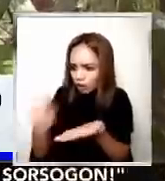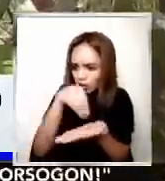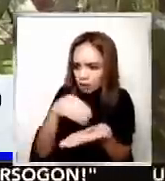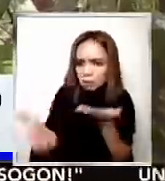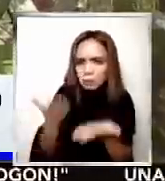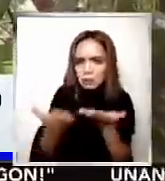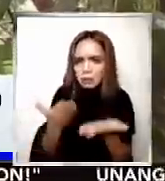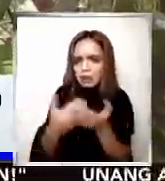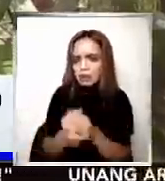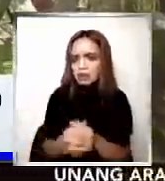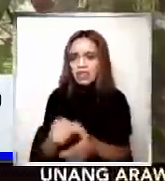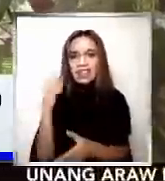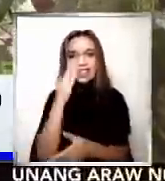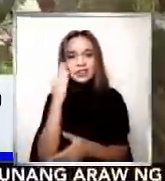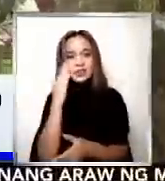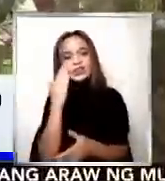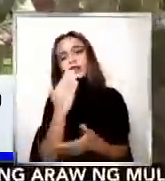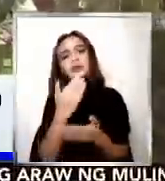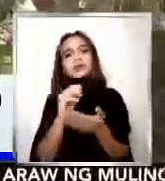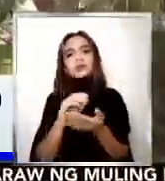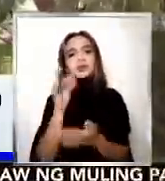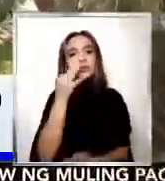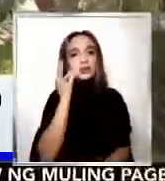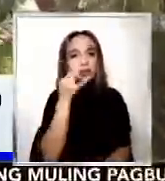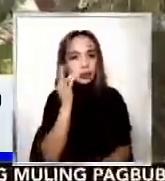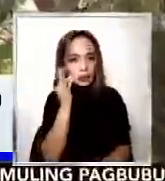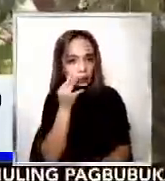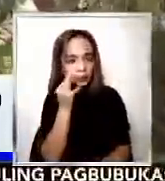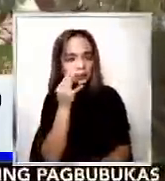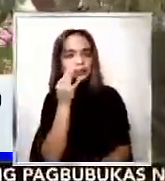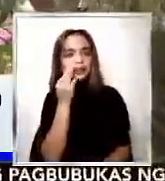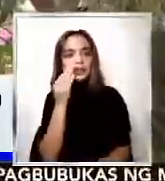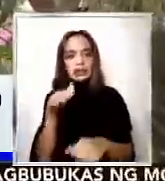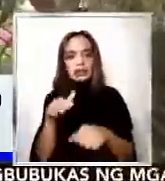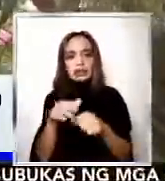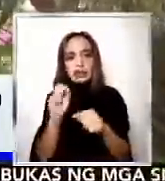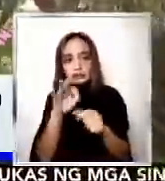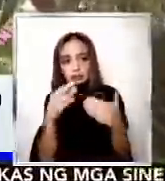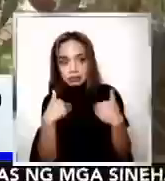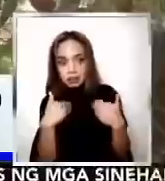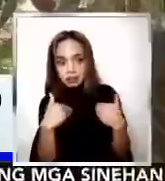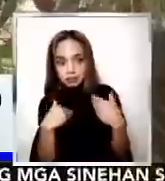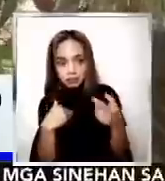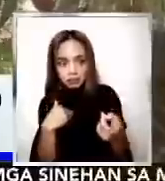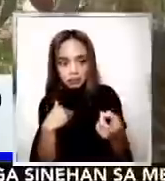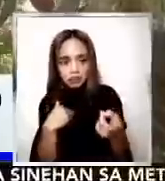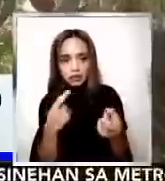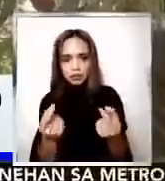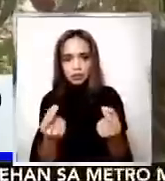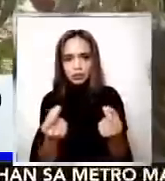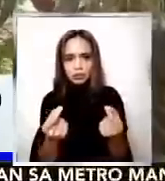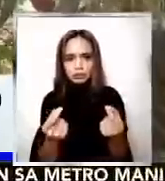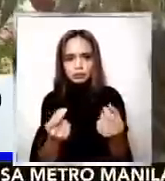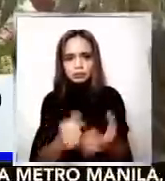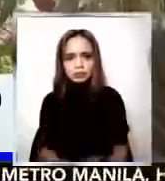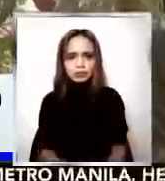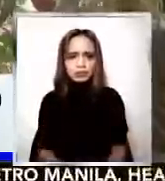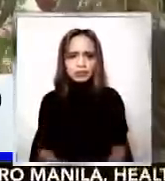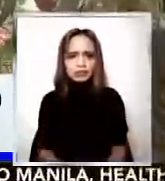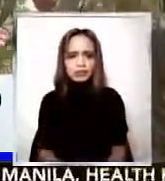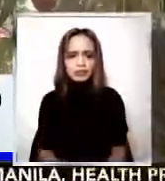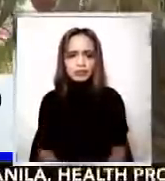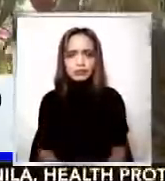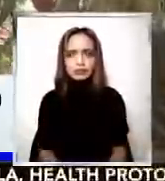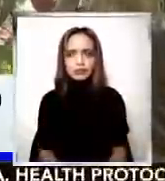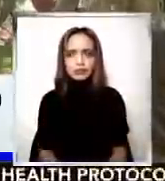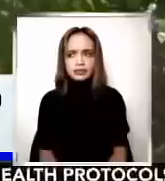ng prutas, pag meron, kinukuha ko dyan sa mga ano. Yun po ang ginagawa